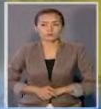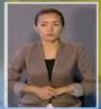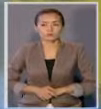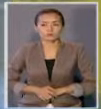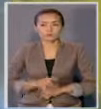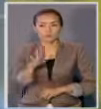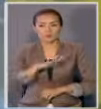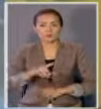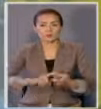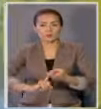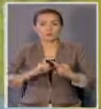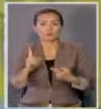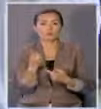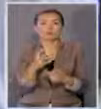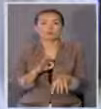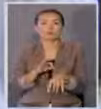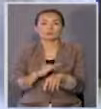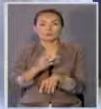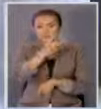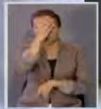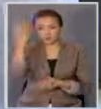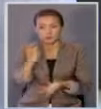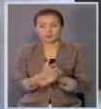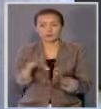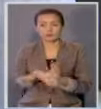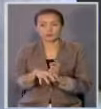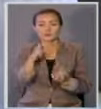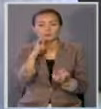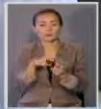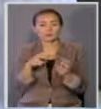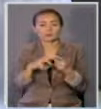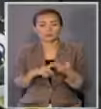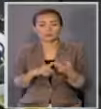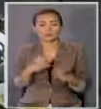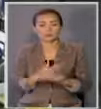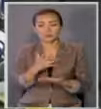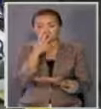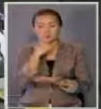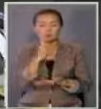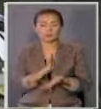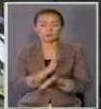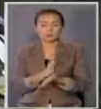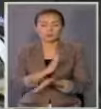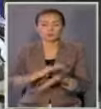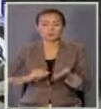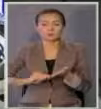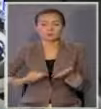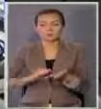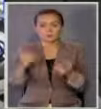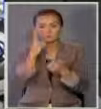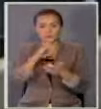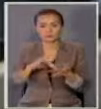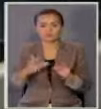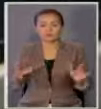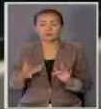В Европе зафиксирован первый факт заражения коронавирусом среди грызунов. Об этом говорится в статье европейских и аргентинских ветеринаров, опубликованной